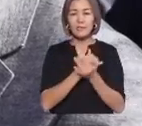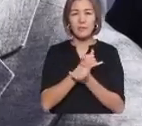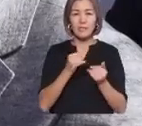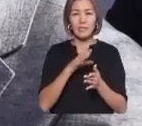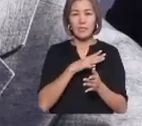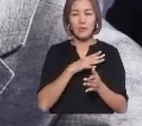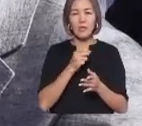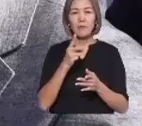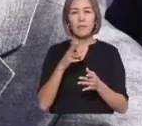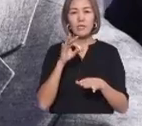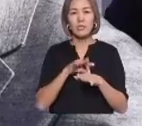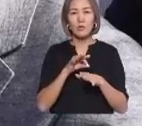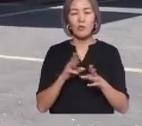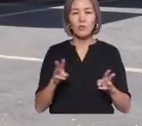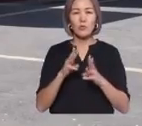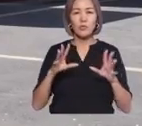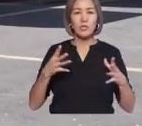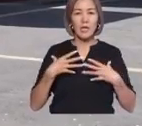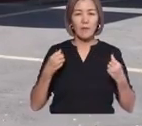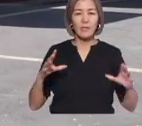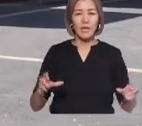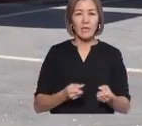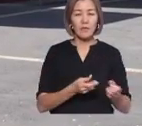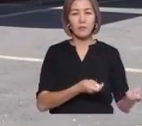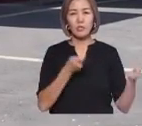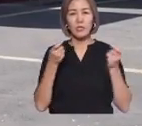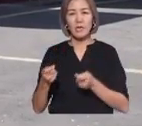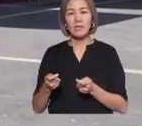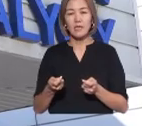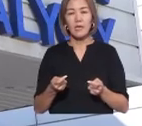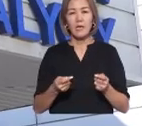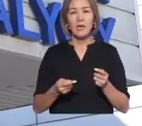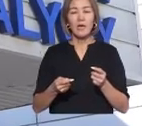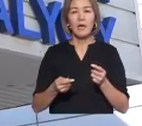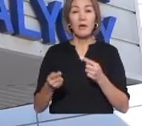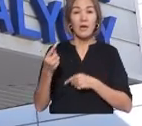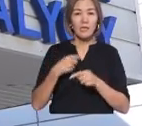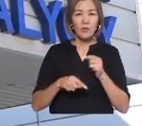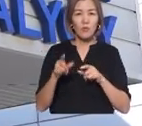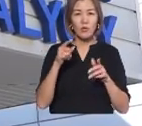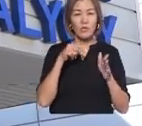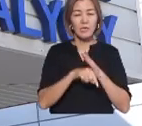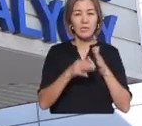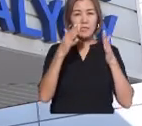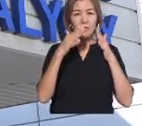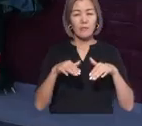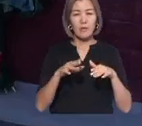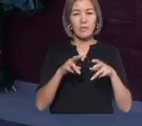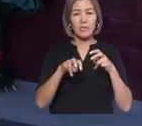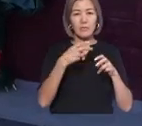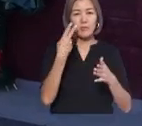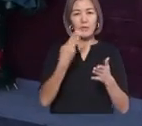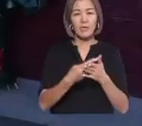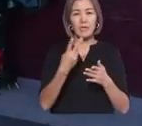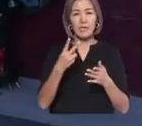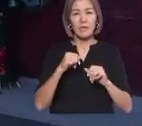қызметкерлері. Олар бірнеше науқасты өрттен алып шыққан, қалғандарын құтқаруға қайта оралған кезде ғимараттың шатыры опырылып түседі. Екі